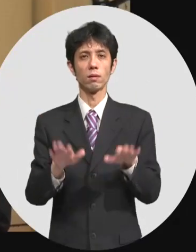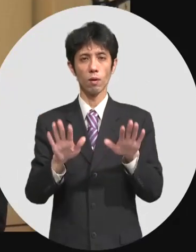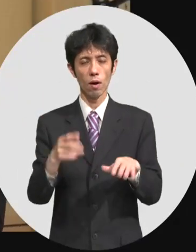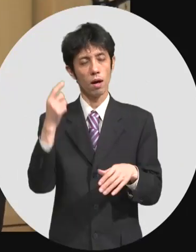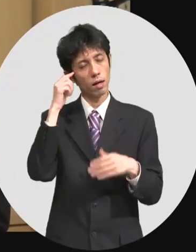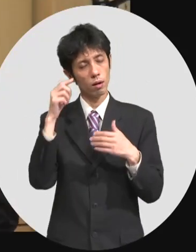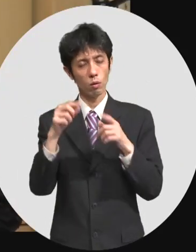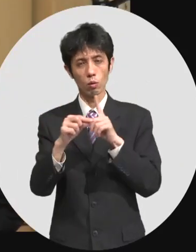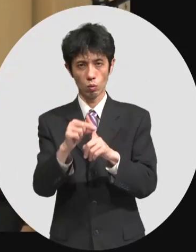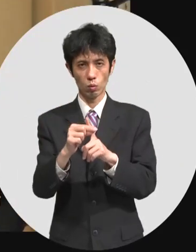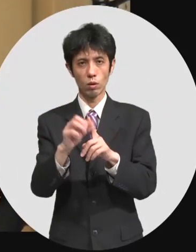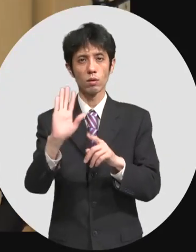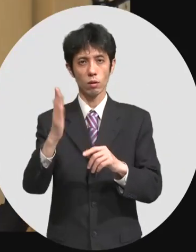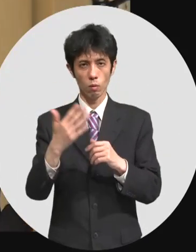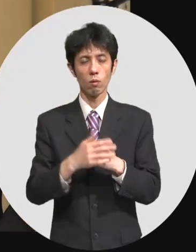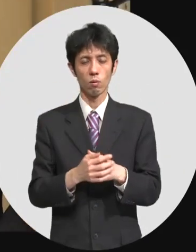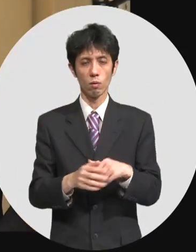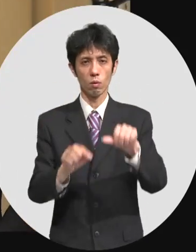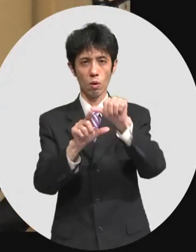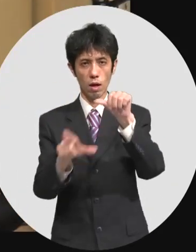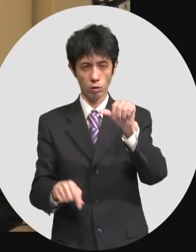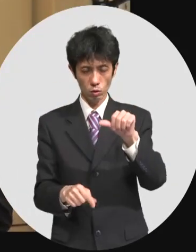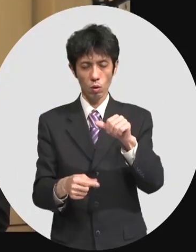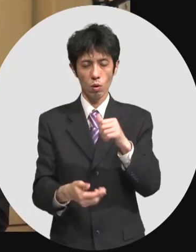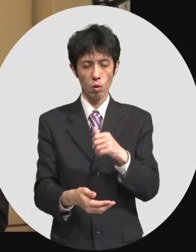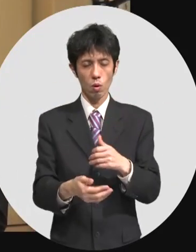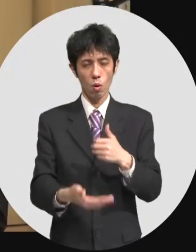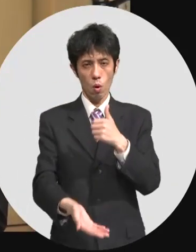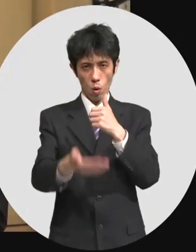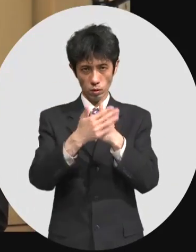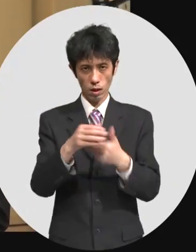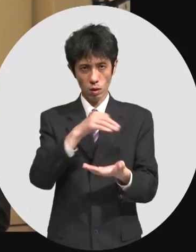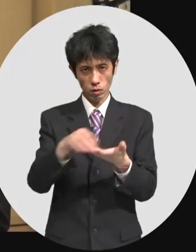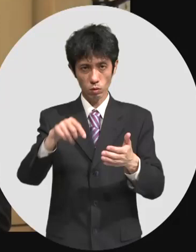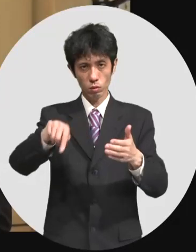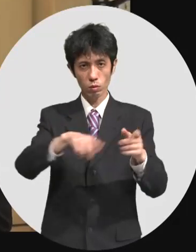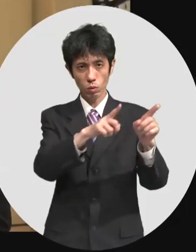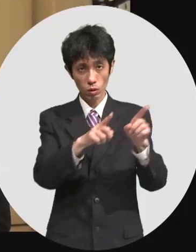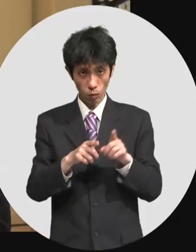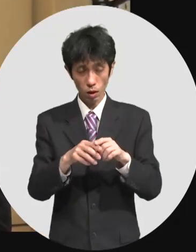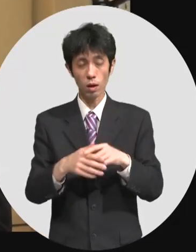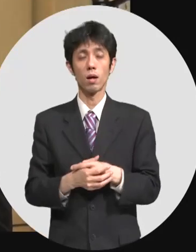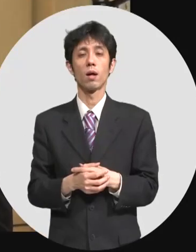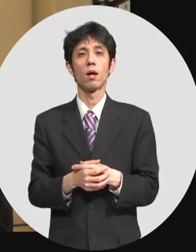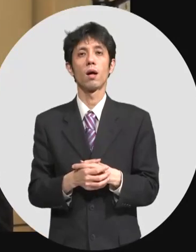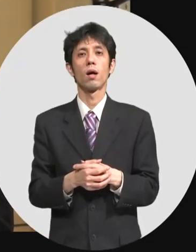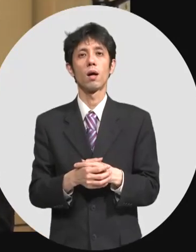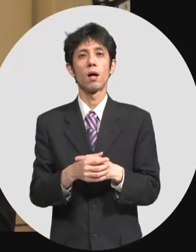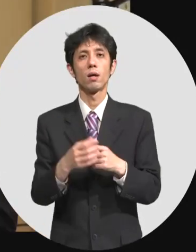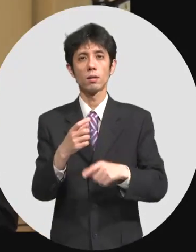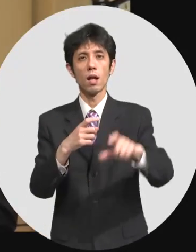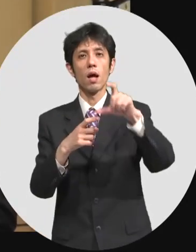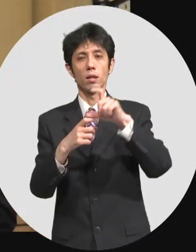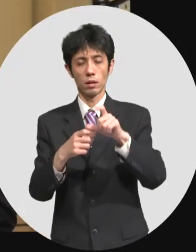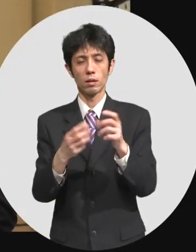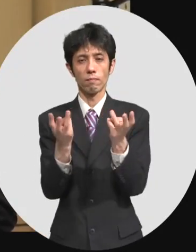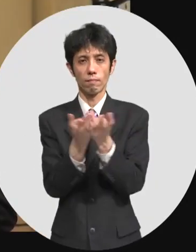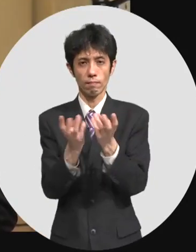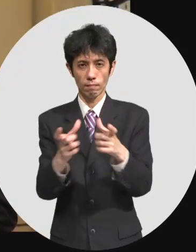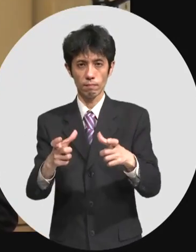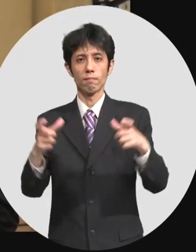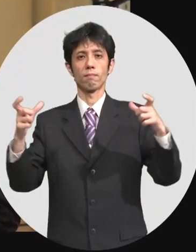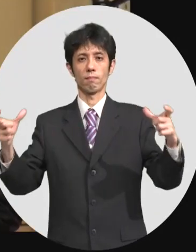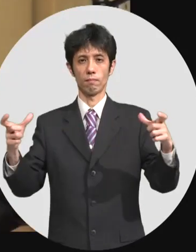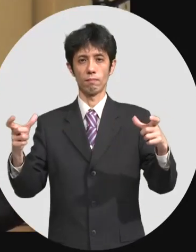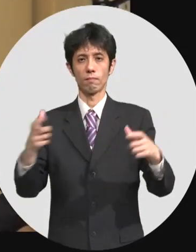在検討中の5月の補正予算の中身次第ではですね、この検査の能